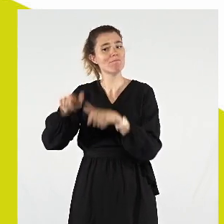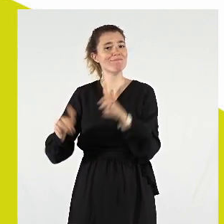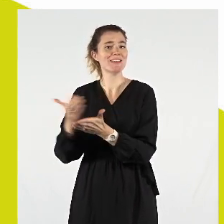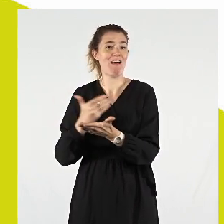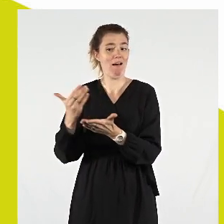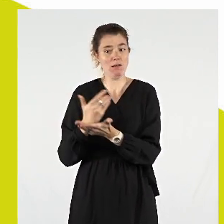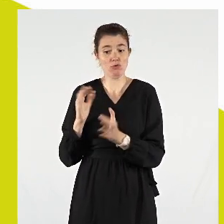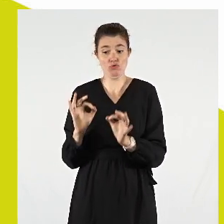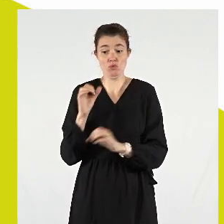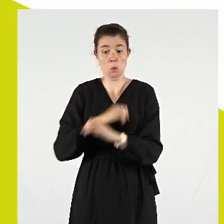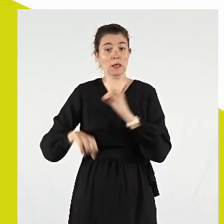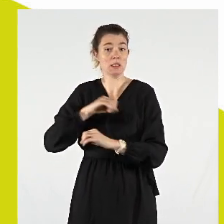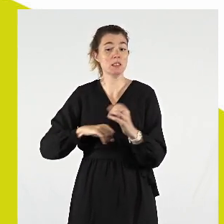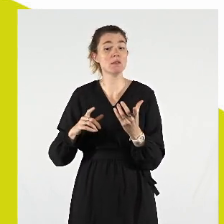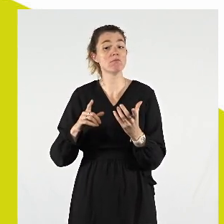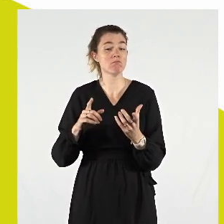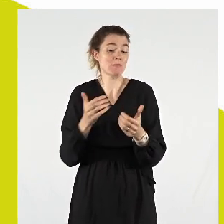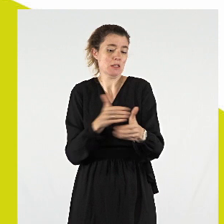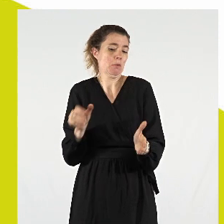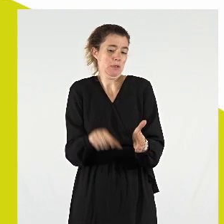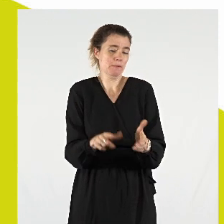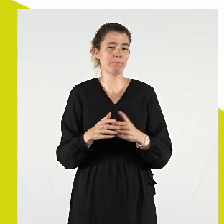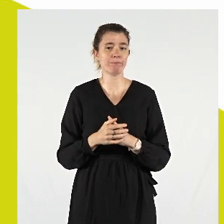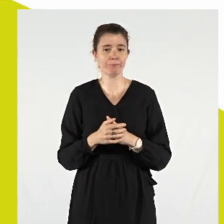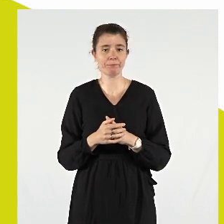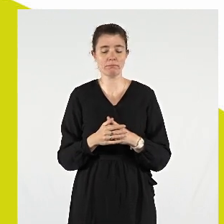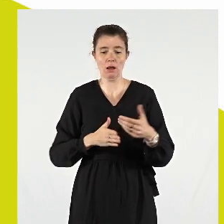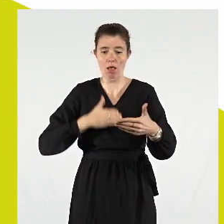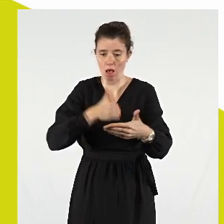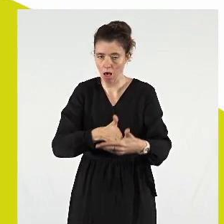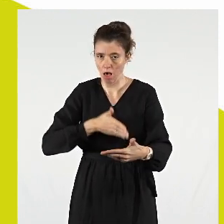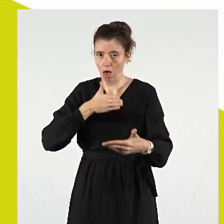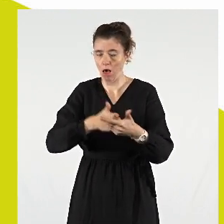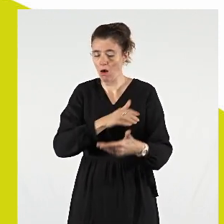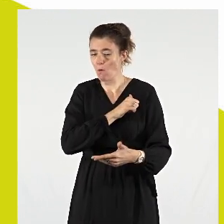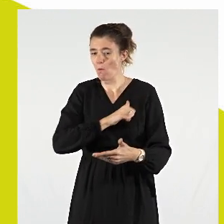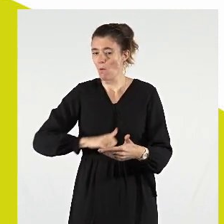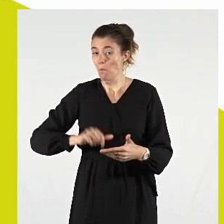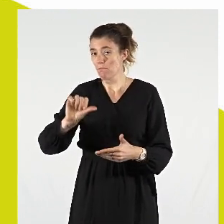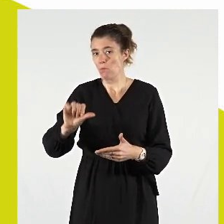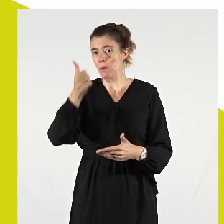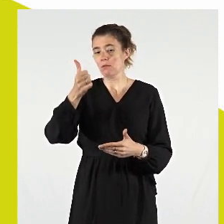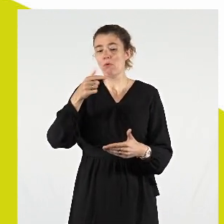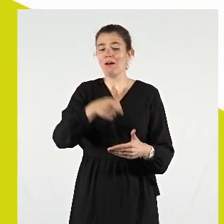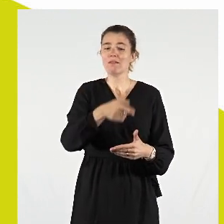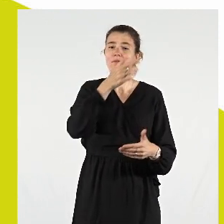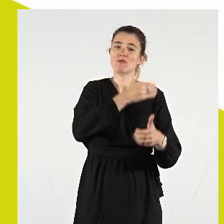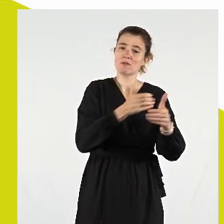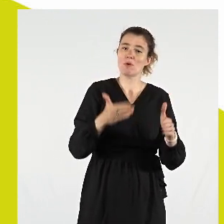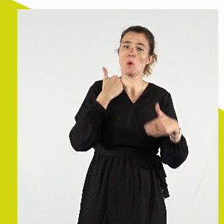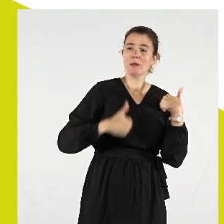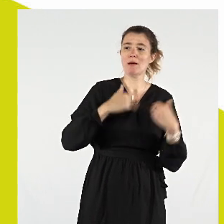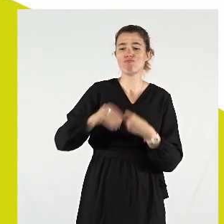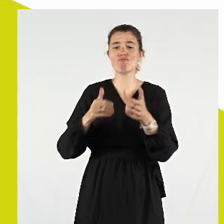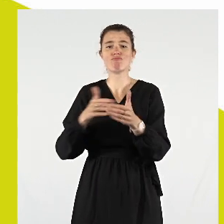organisées en direction du secteur. Mais une des difficultés majeures rencontrées par le secteur du handicap et celui des services à domicile, c'est que les